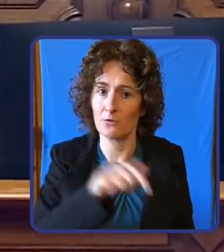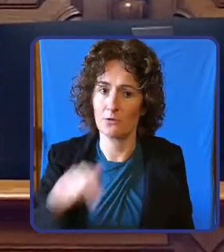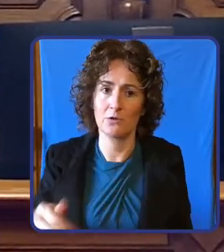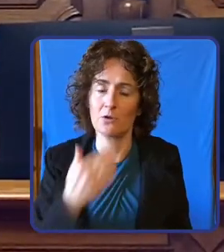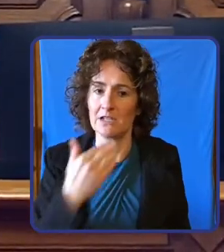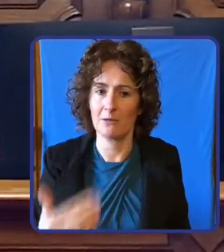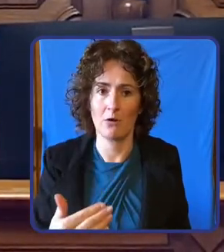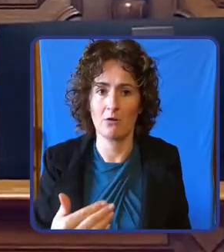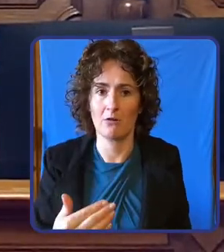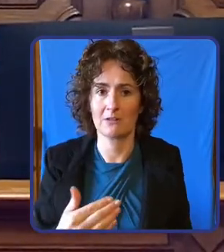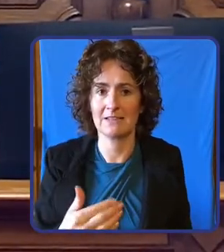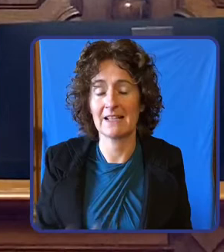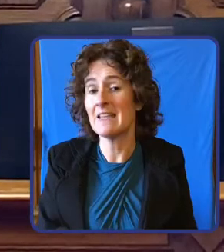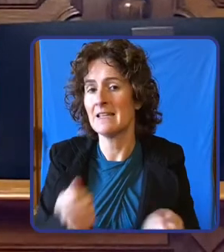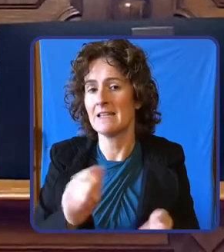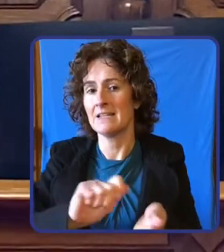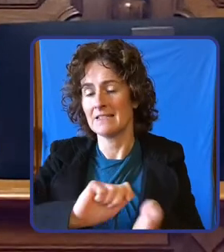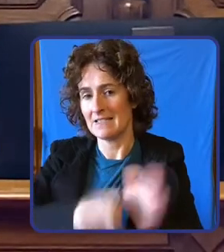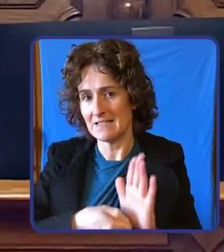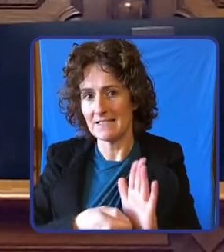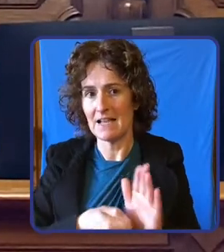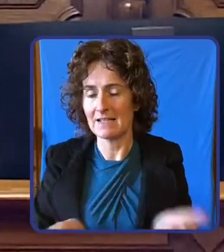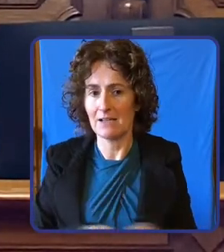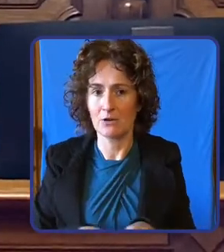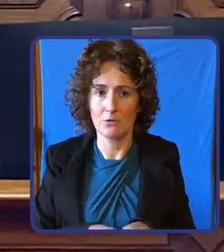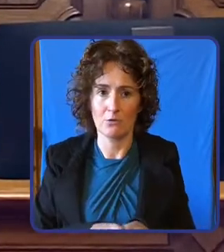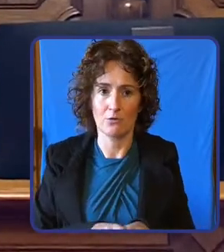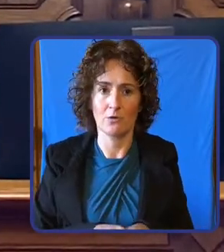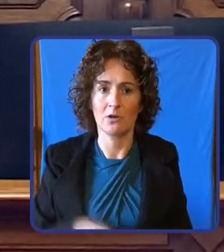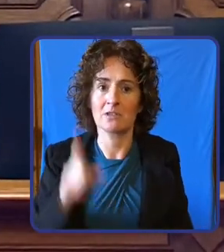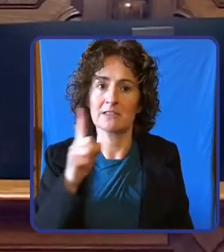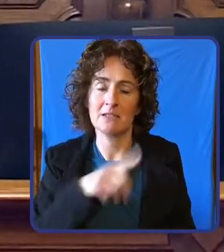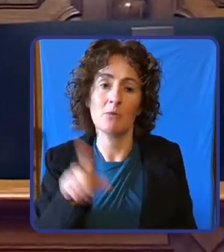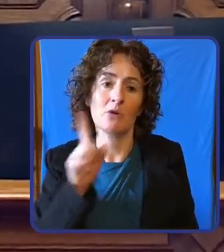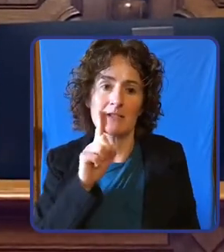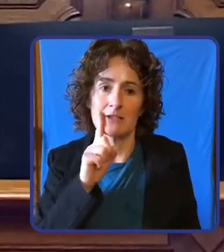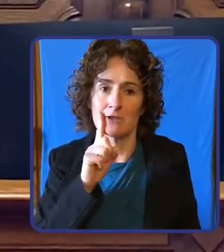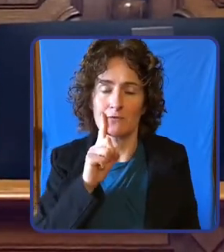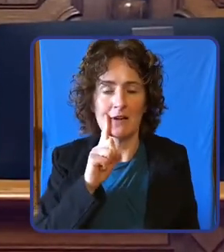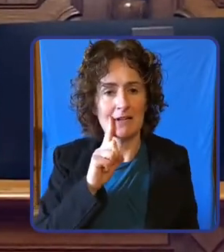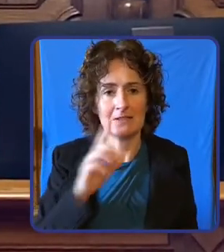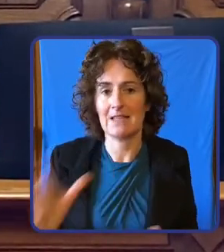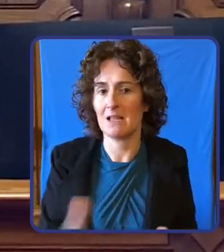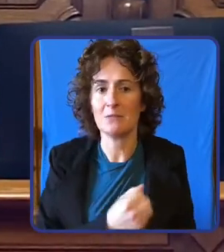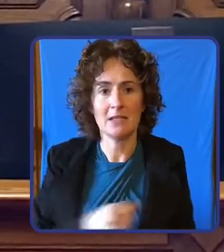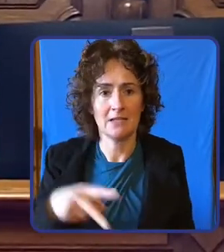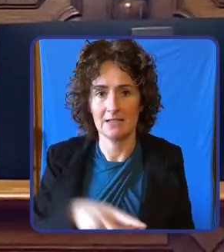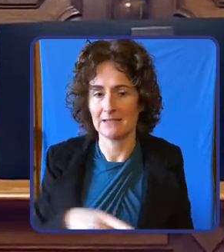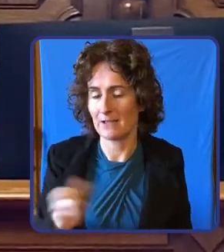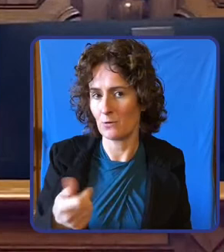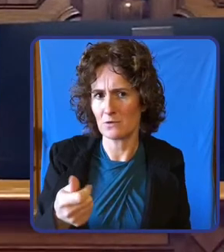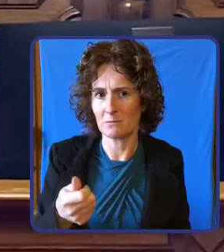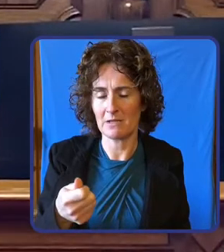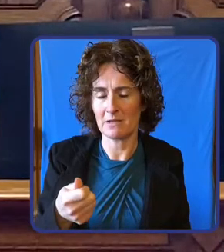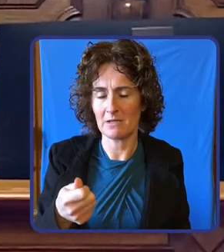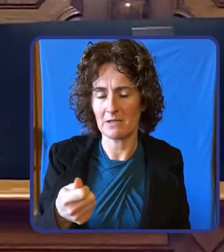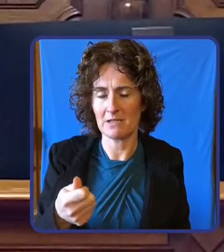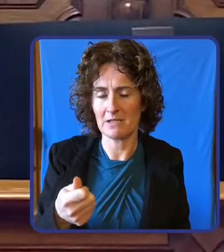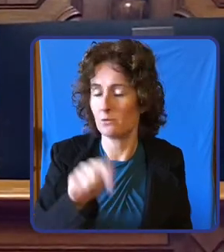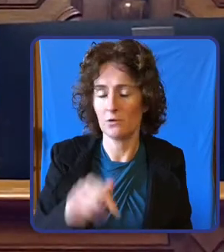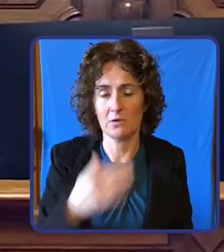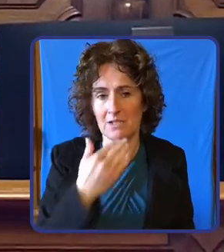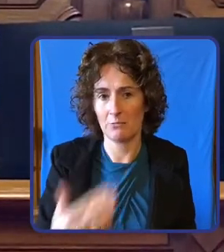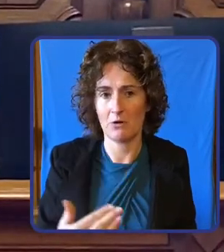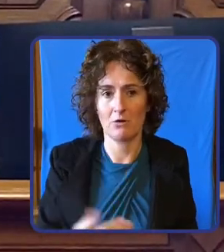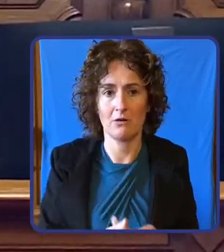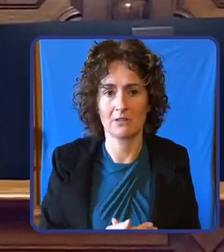rokonokat. Persze, kellemetlen lenne. Tibor István nem nyerhetne mostantól közpénzeket, de kellemetlen lenne. Önök nem voltak hívei annak. Én